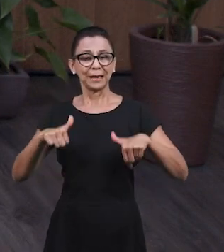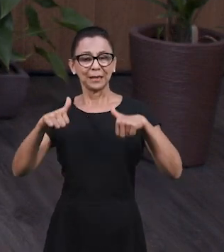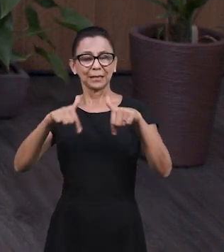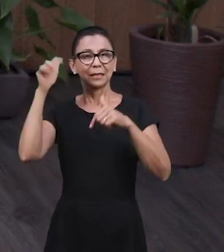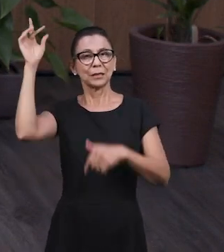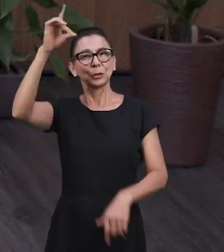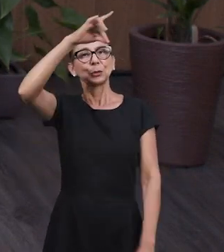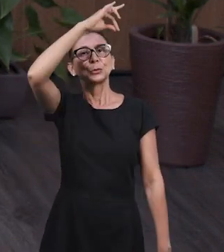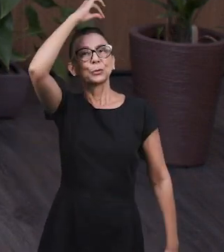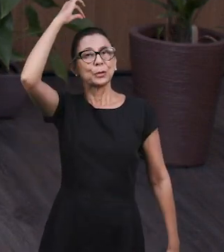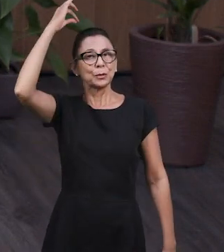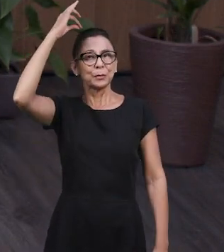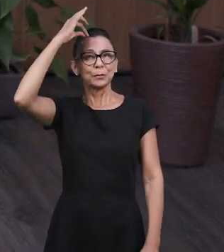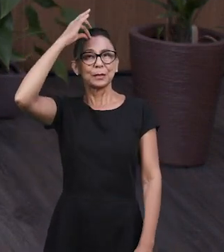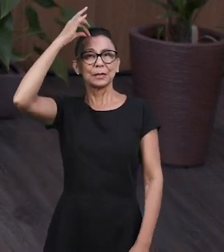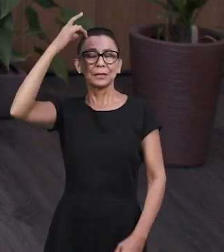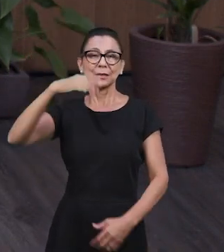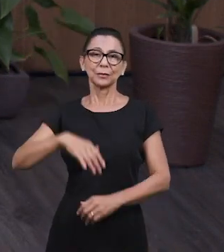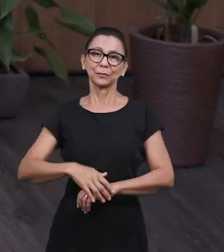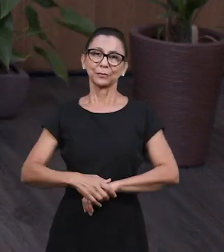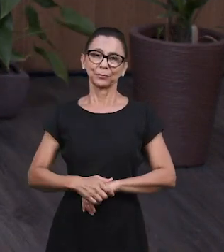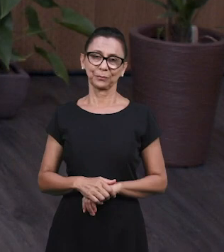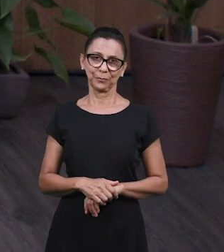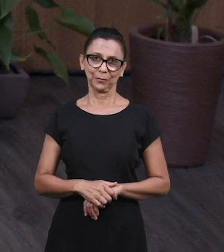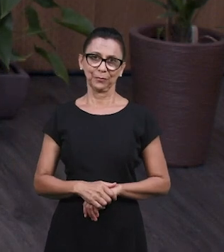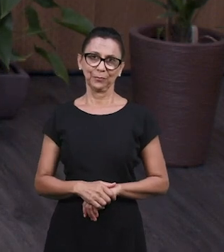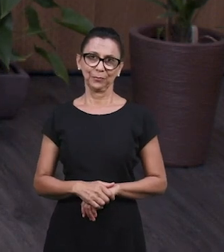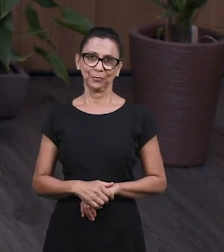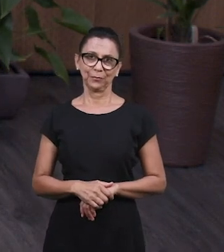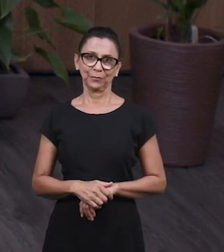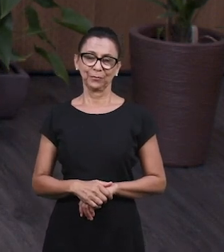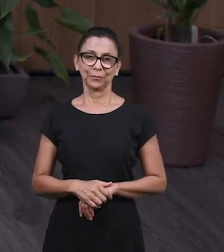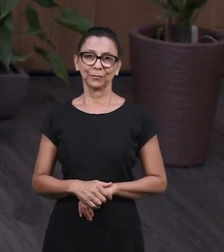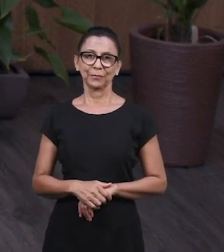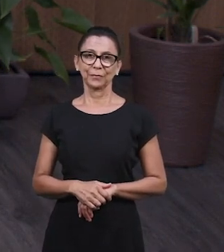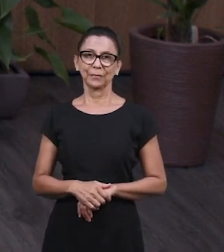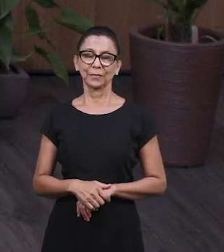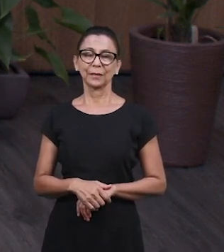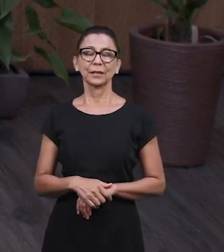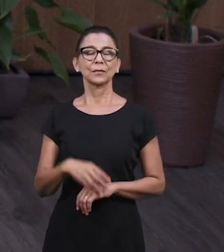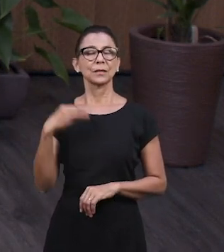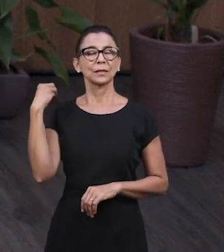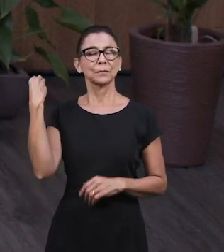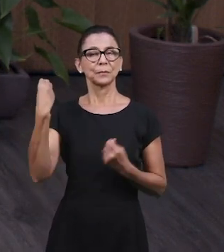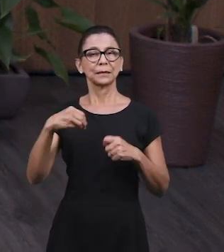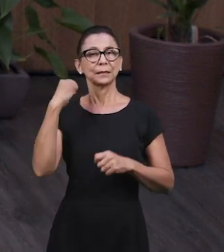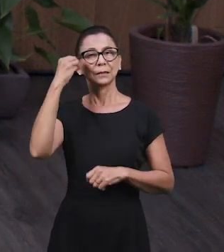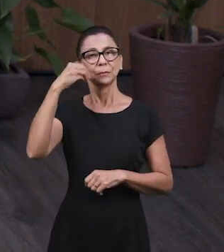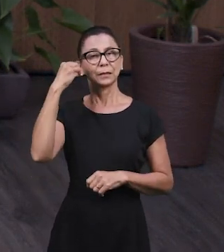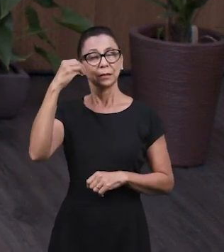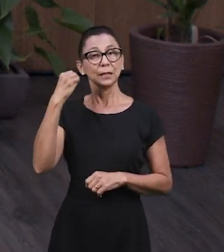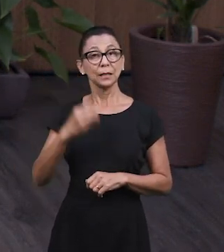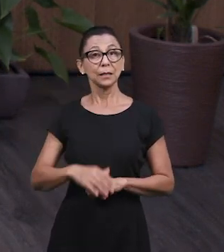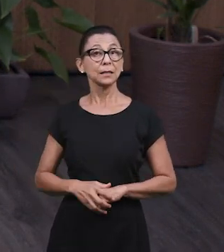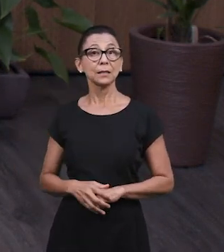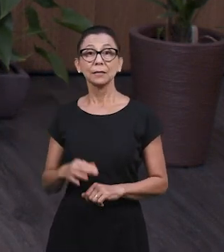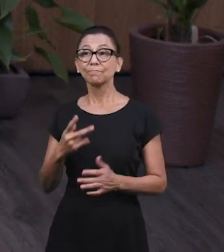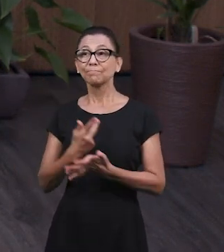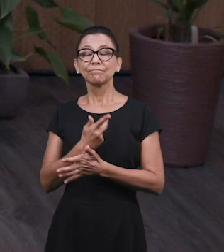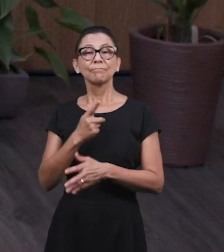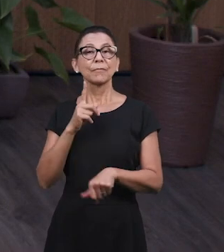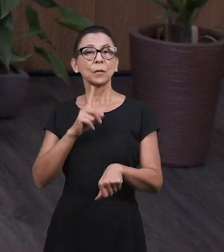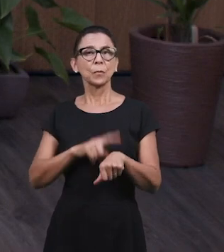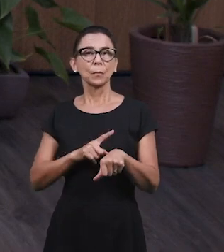aujourd'hui, ces jours. Ils entendent parler. Ils ont la Bible, ils ont la religion, mais ils ne pouvaient pas voir Jésus. Il est nécessaire d'avoir